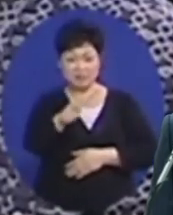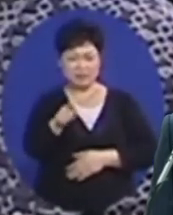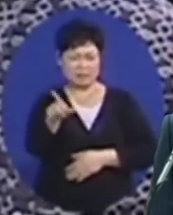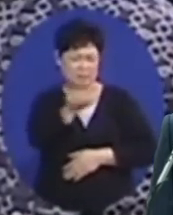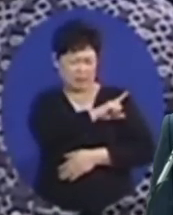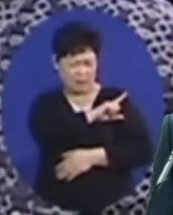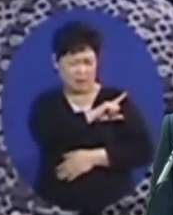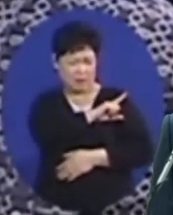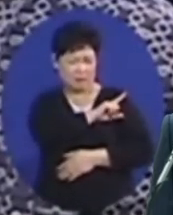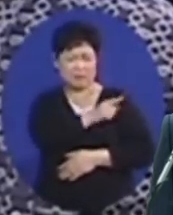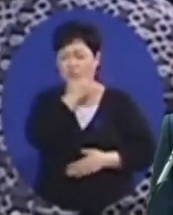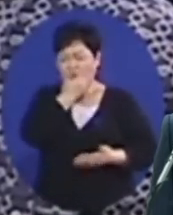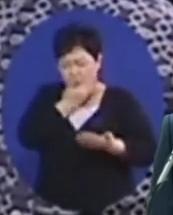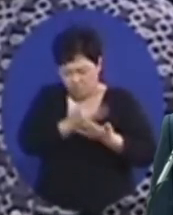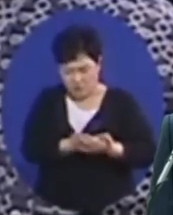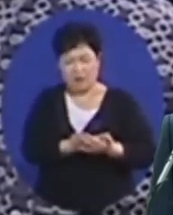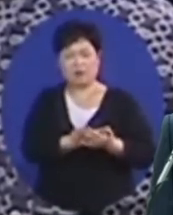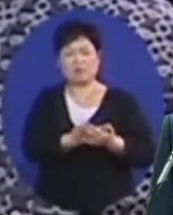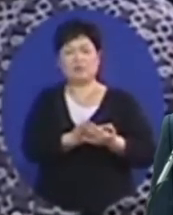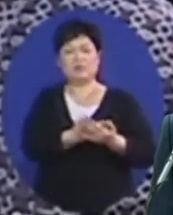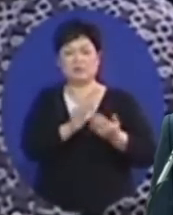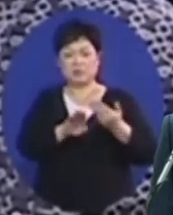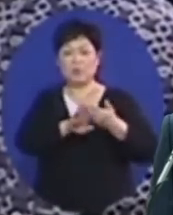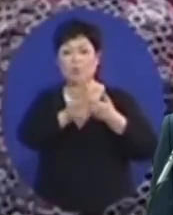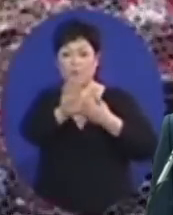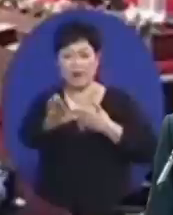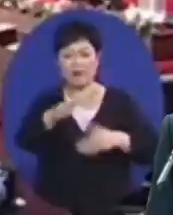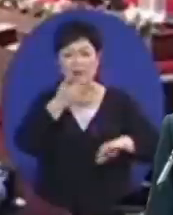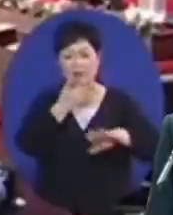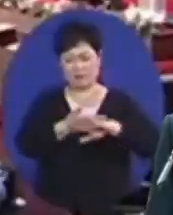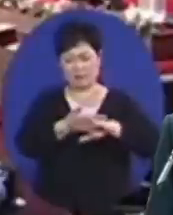가장 여러분 귀하고 중요한 것이고 이것 이외에는 다